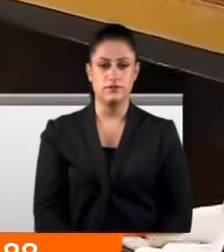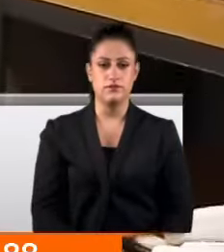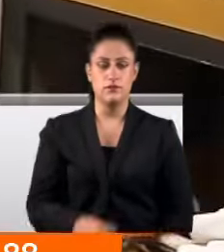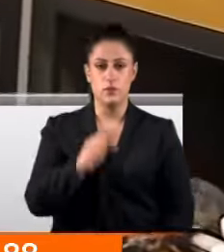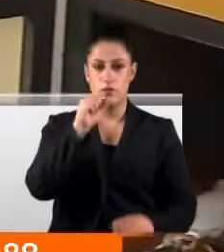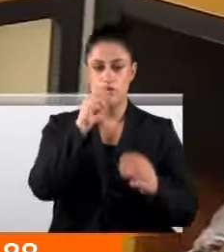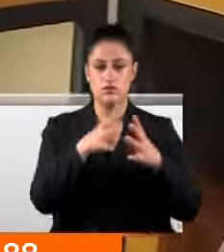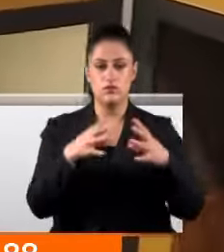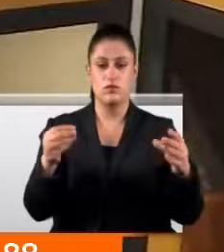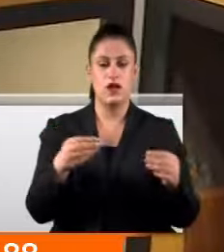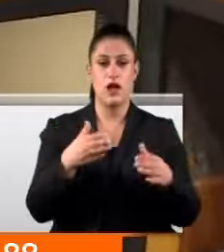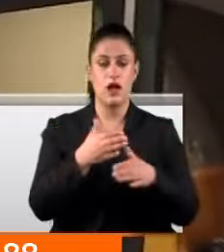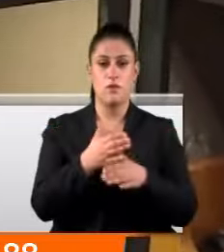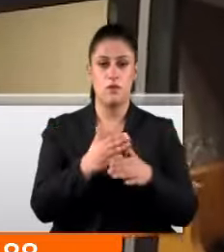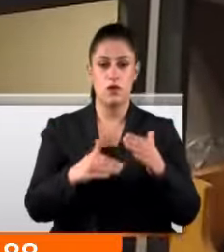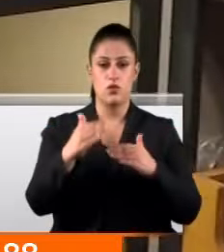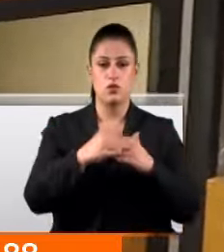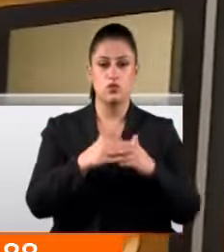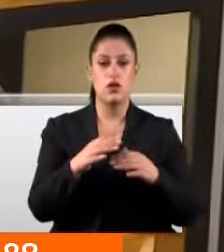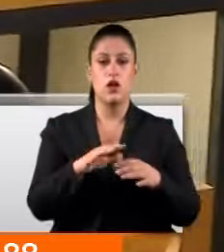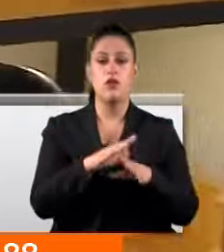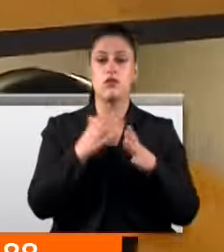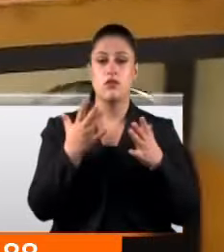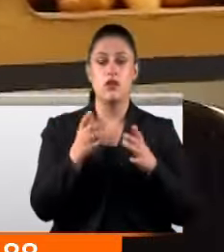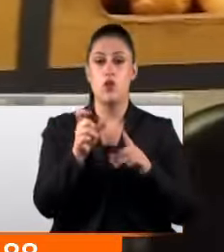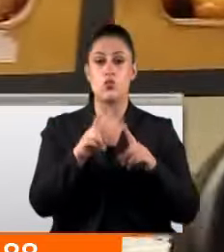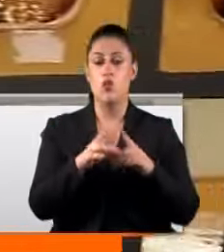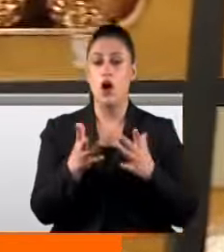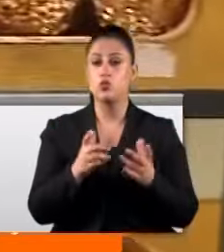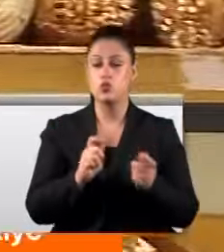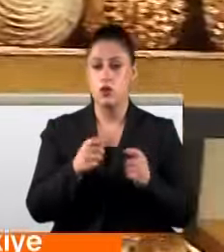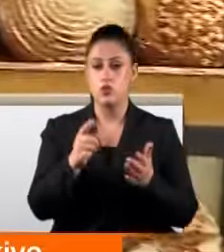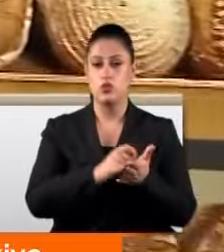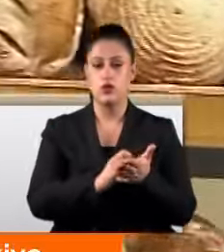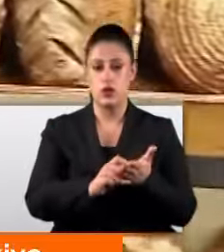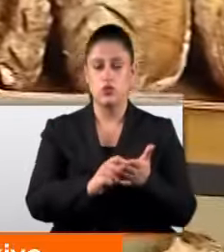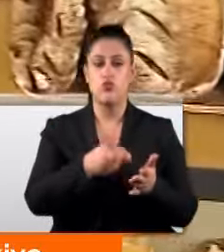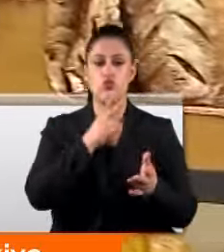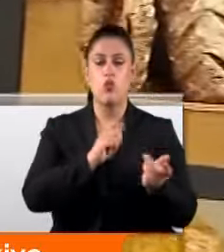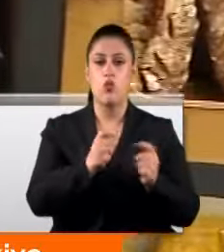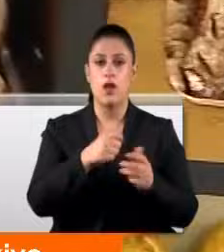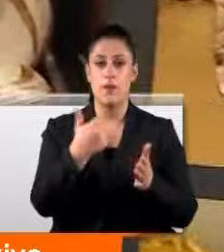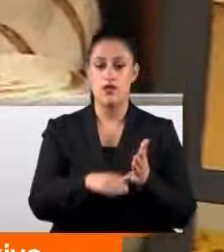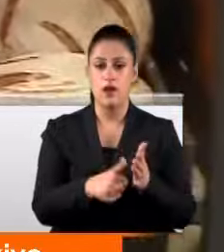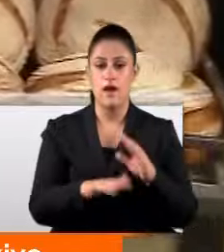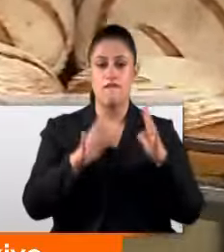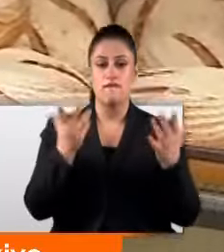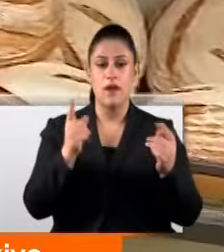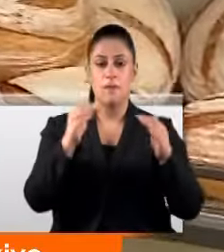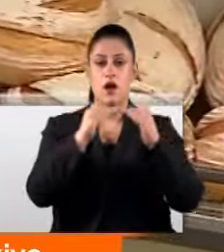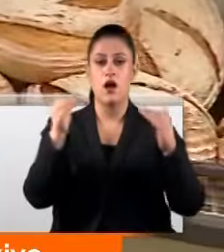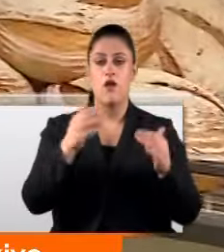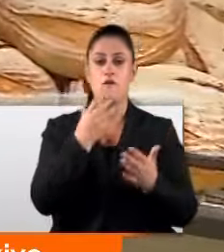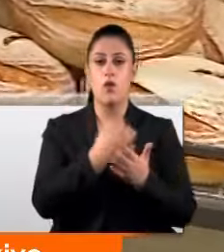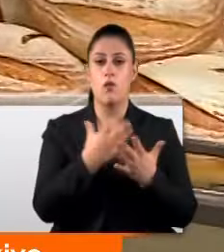Ambalajlı ekmeğin paketin üzerinde hangi un kullanıldıysa o un yazılacak. İmal tarihi, son kullanma tarihi ya da raf ömrü